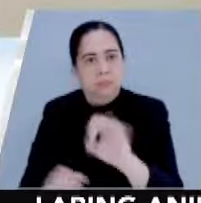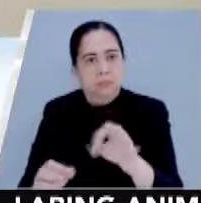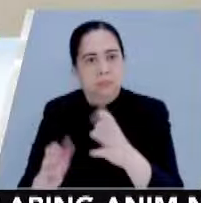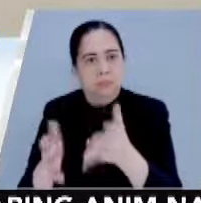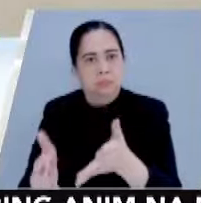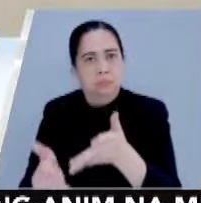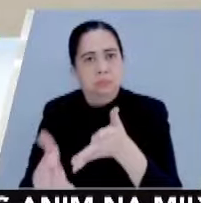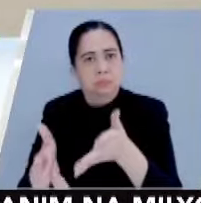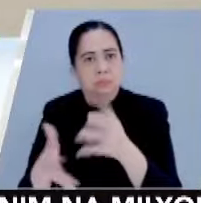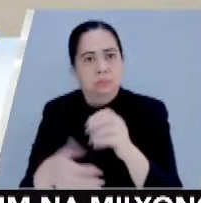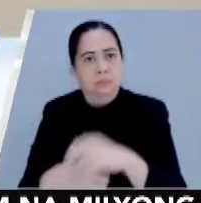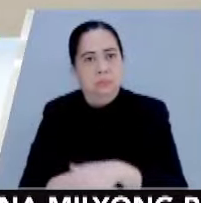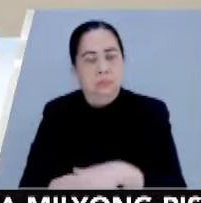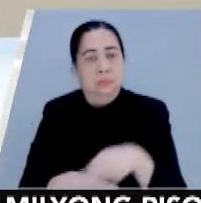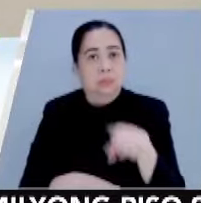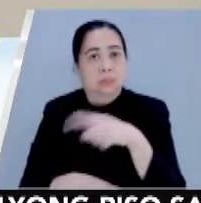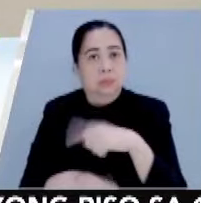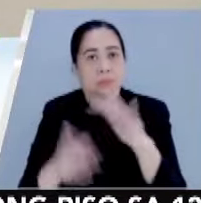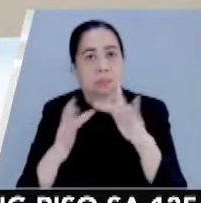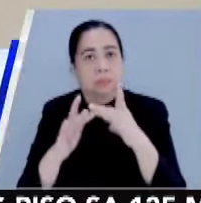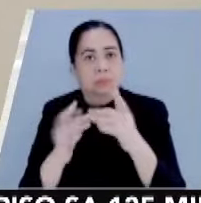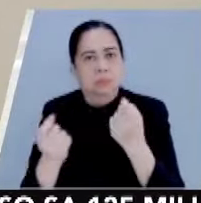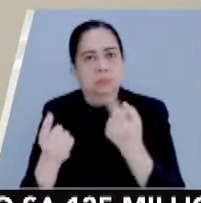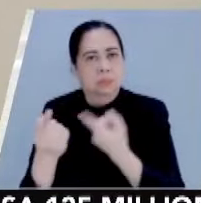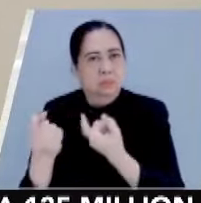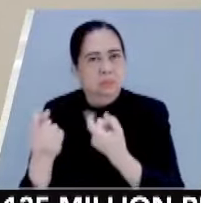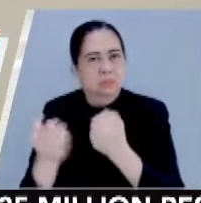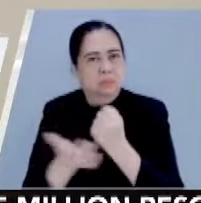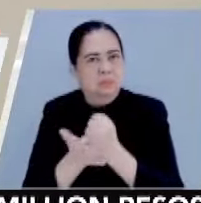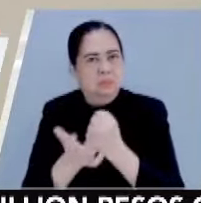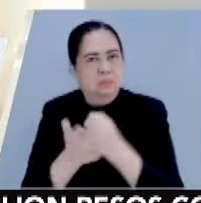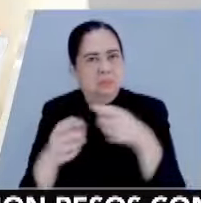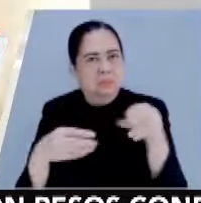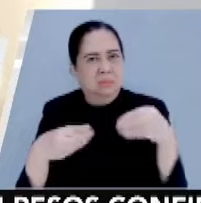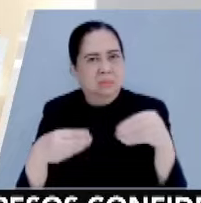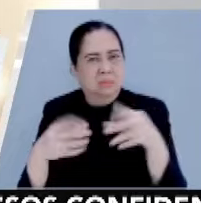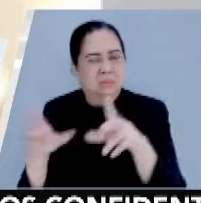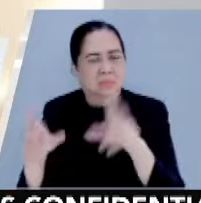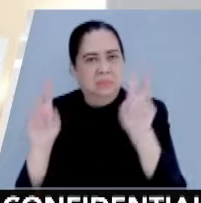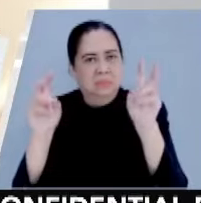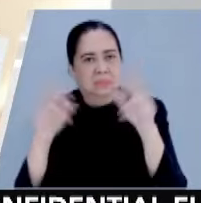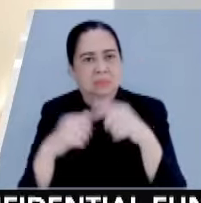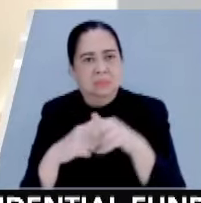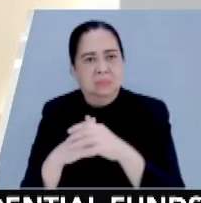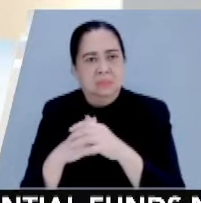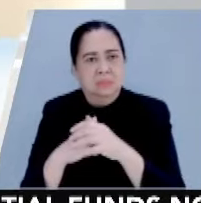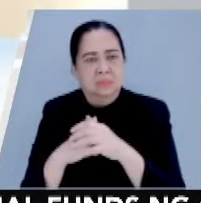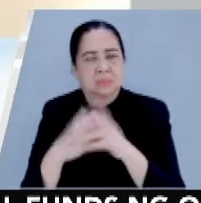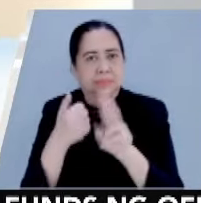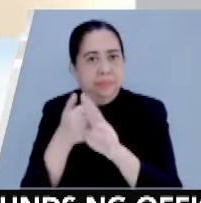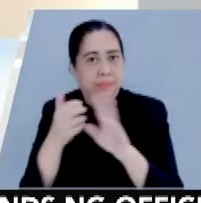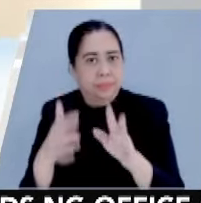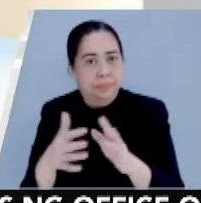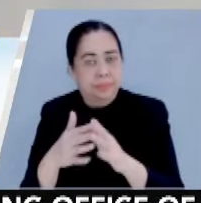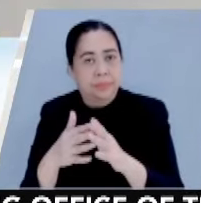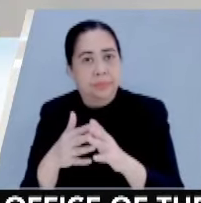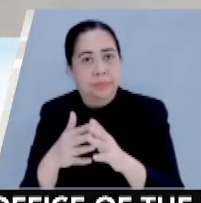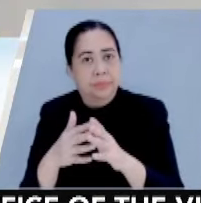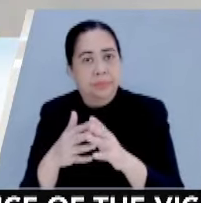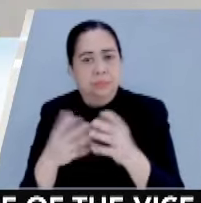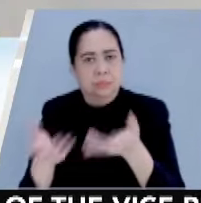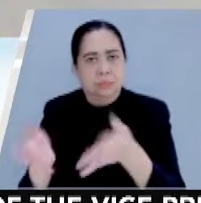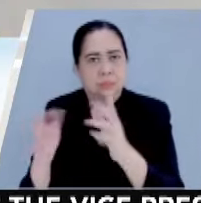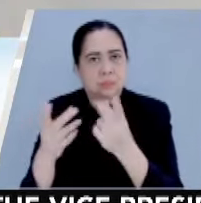Itong online prostitution din, ang nangyayari po dito ay meron po mga biktima na pinapagawa ng mga